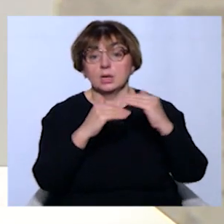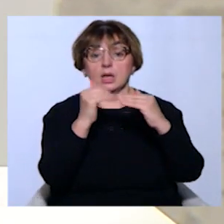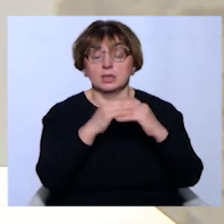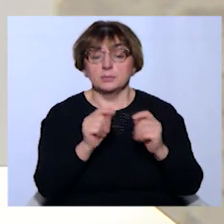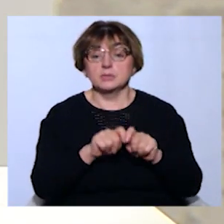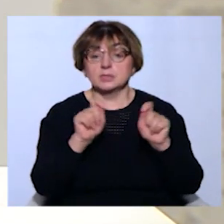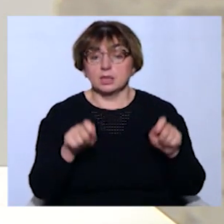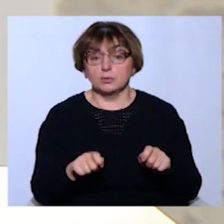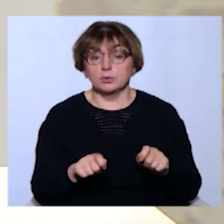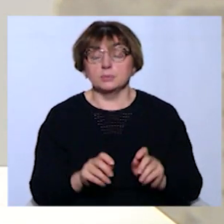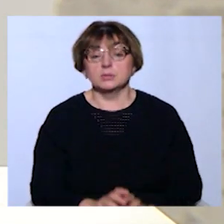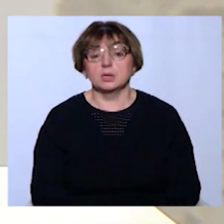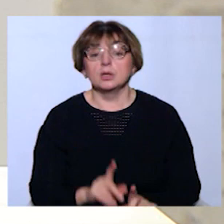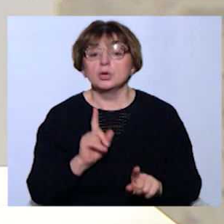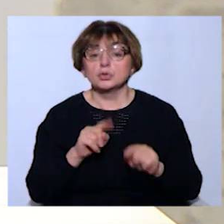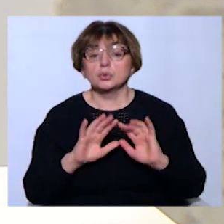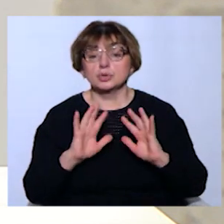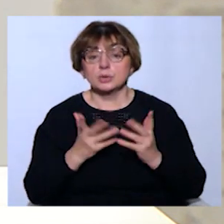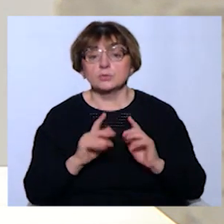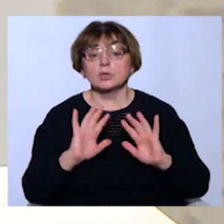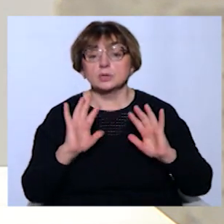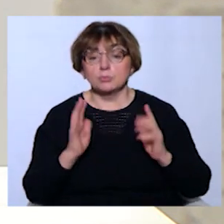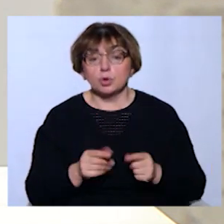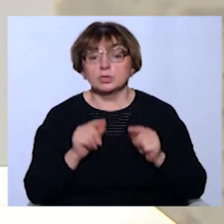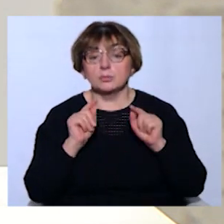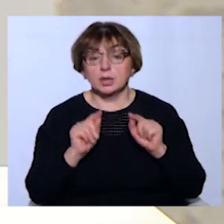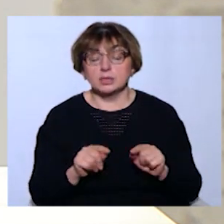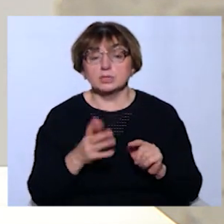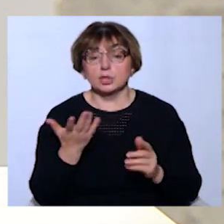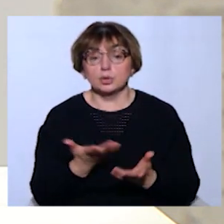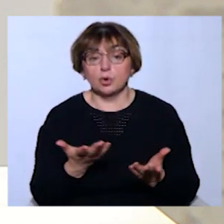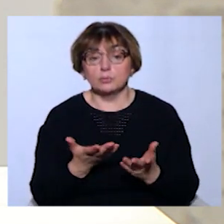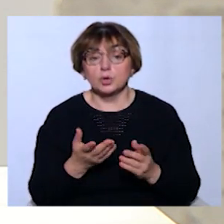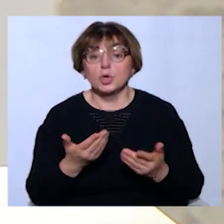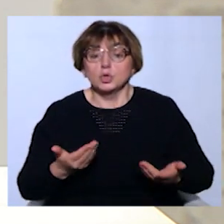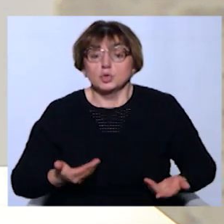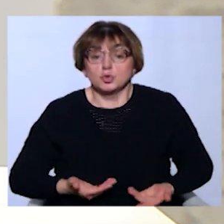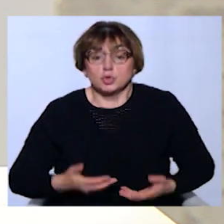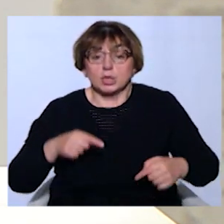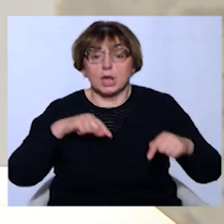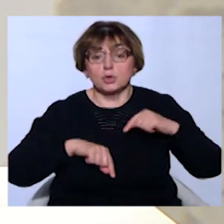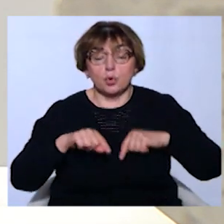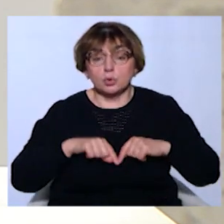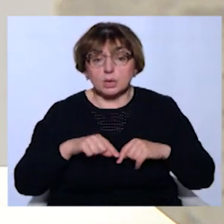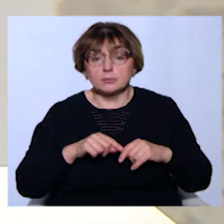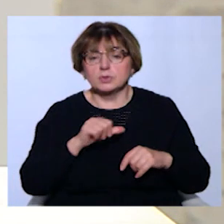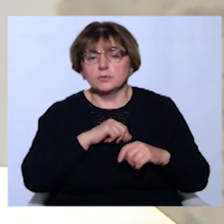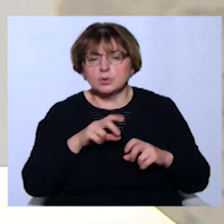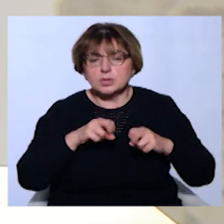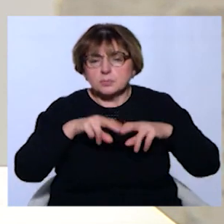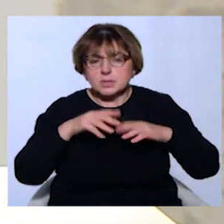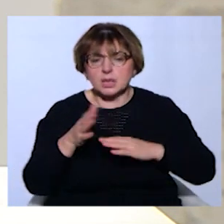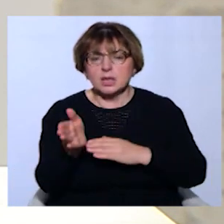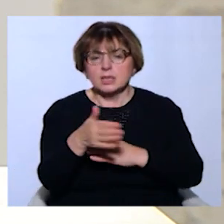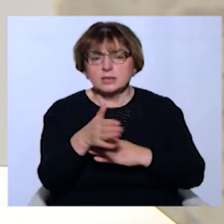წარმოქმნისა. ზოგ შემთხვევაში ხდება ისე, რომ დაუშვათ ცოცხალი ორგანიზმები, ნიჟარები,